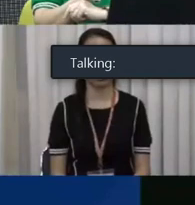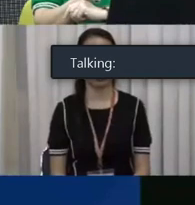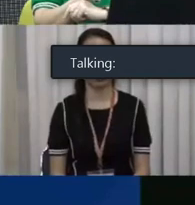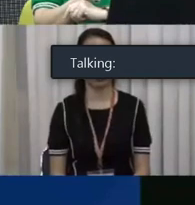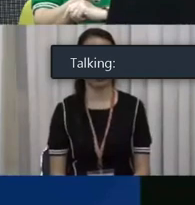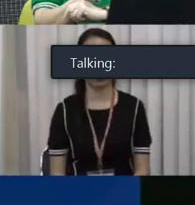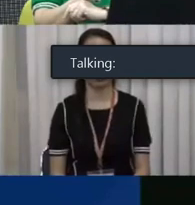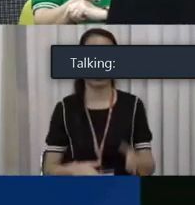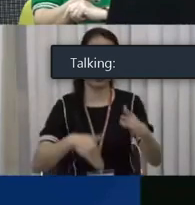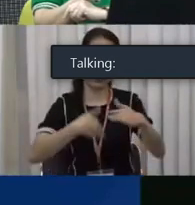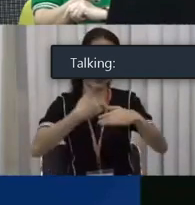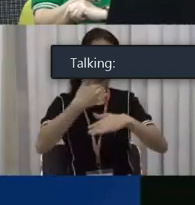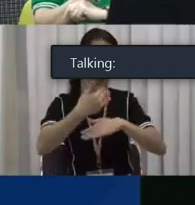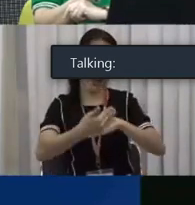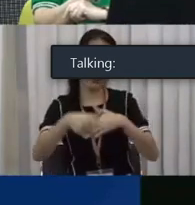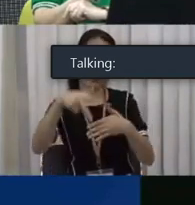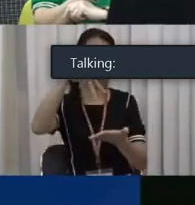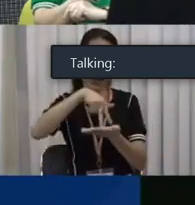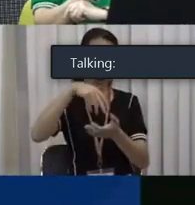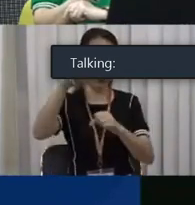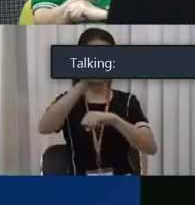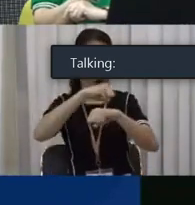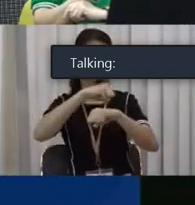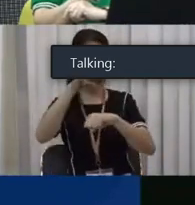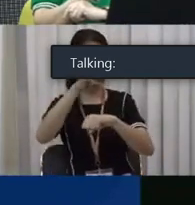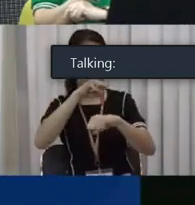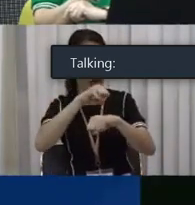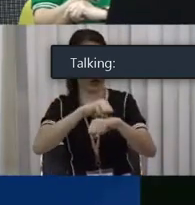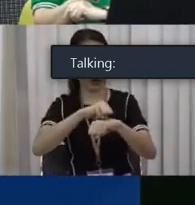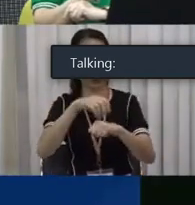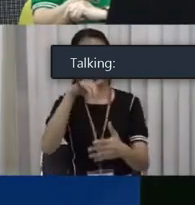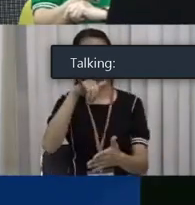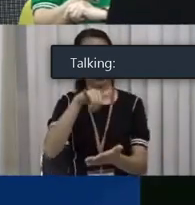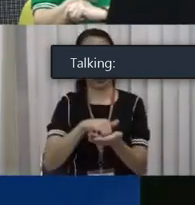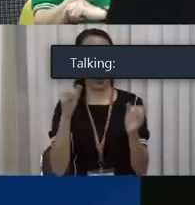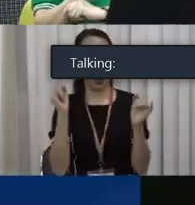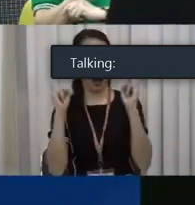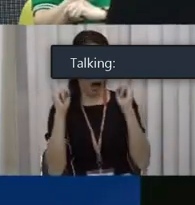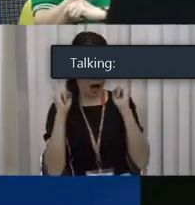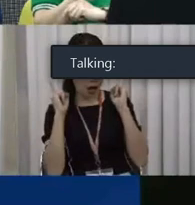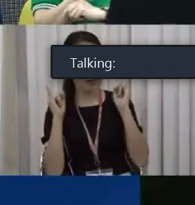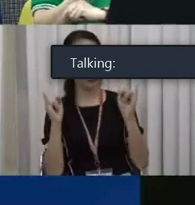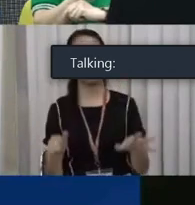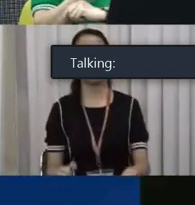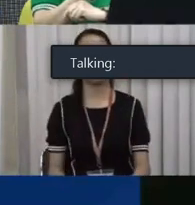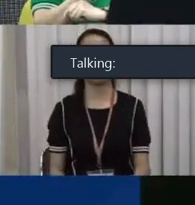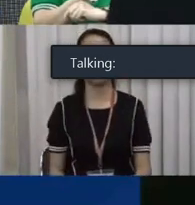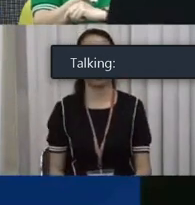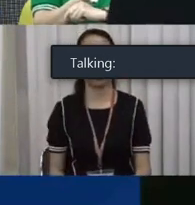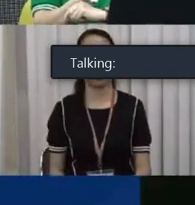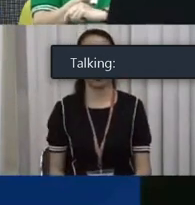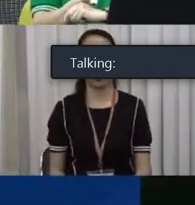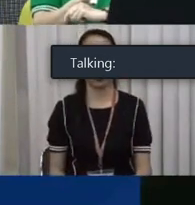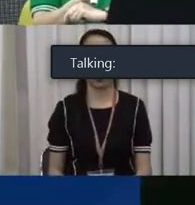Stand over the ice. So ang tubag yun ani,